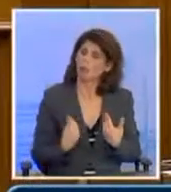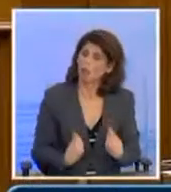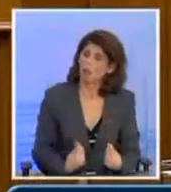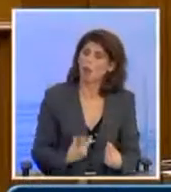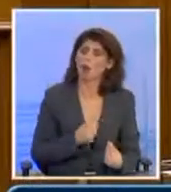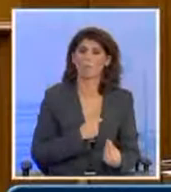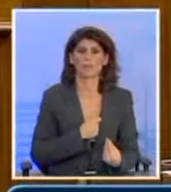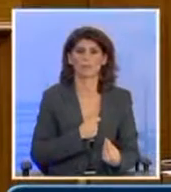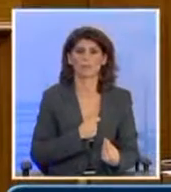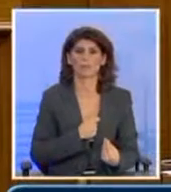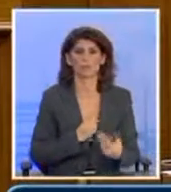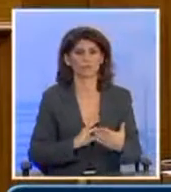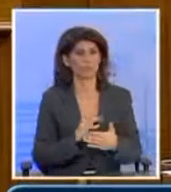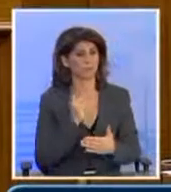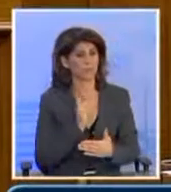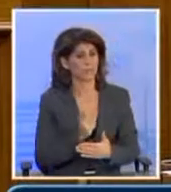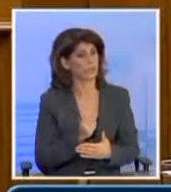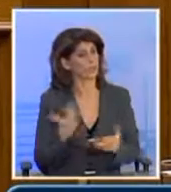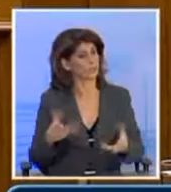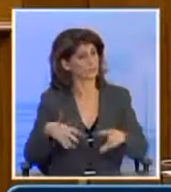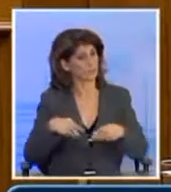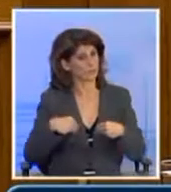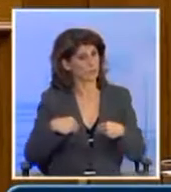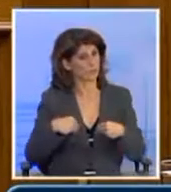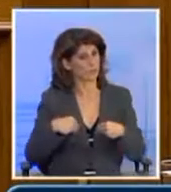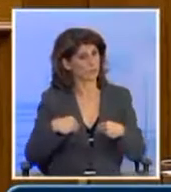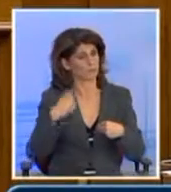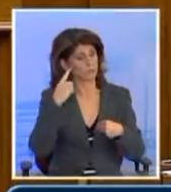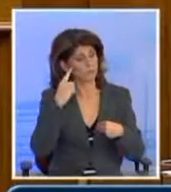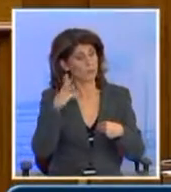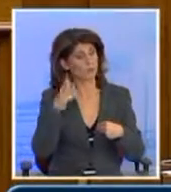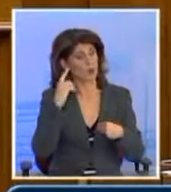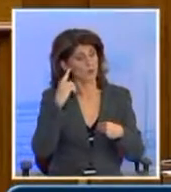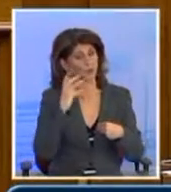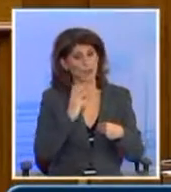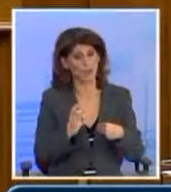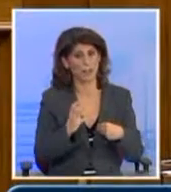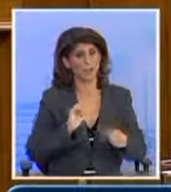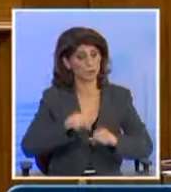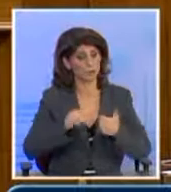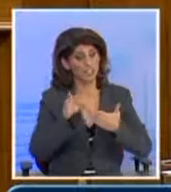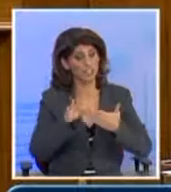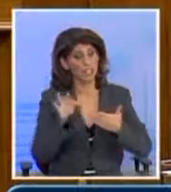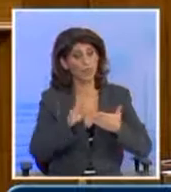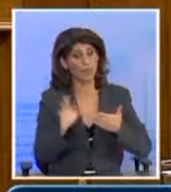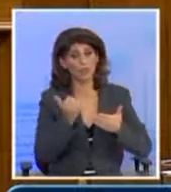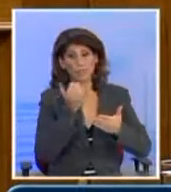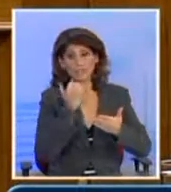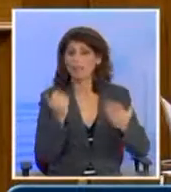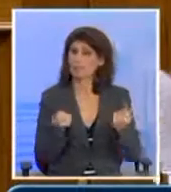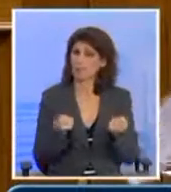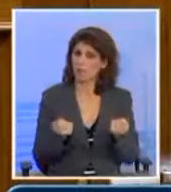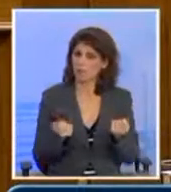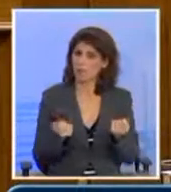και επικοδομητική κριτική είναι ευπρόσδεκτη. Τη λαμβάνω σοβαρά υπόψη και προσπαθώ να διορθώσω τυχόν λάθη που έχουν